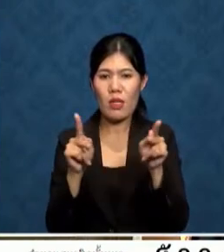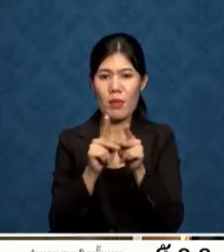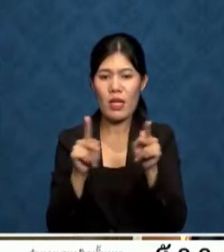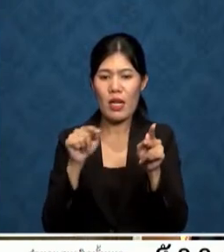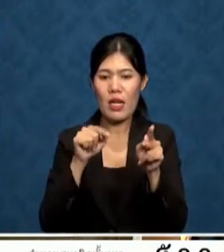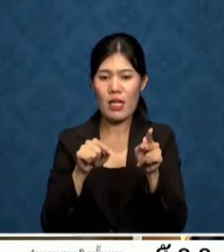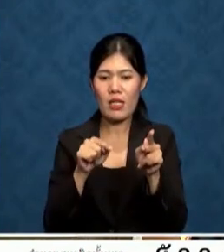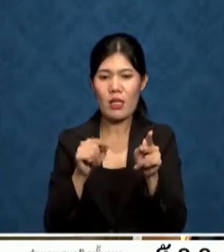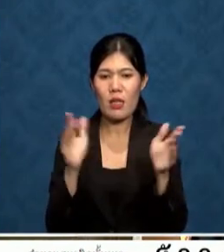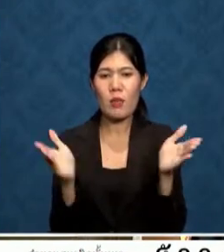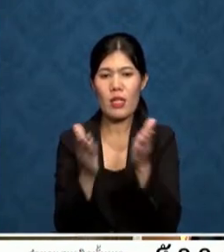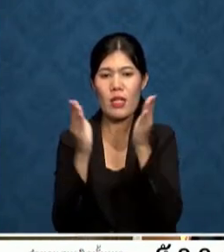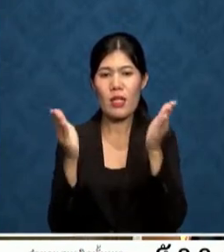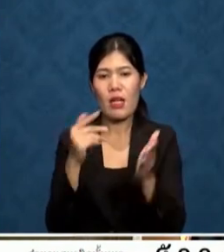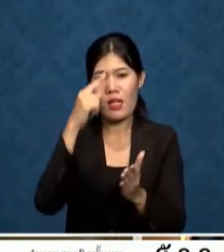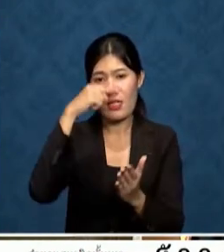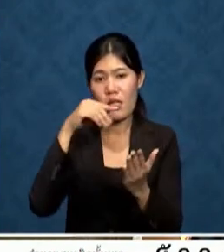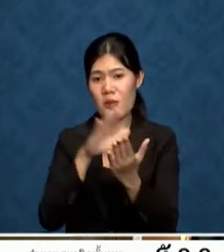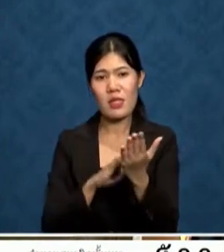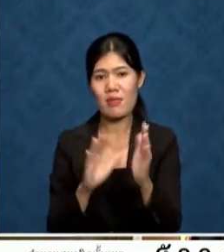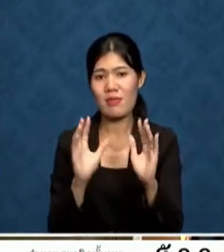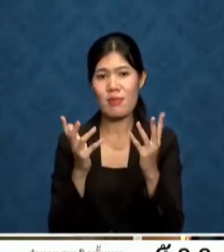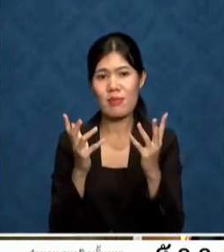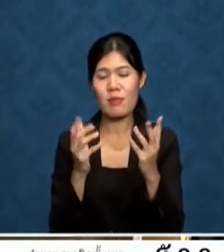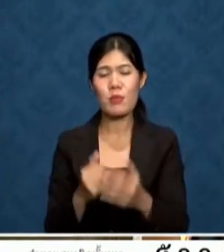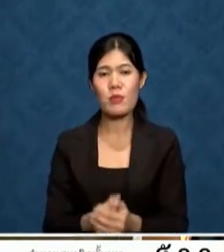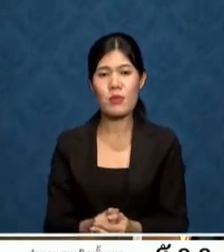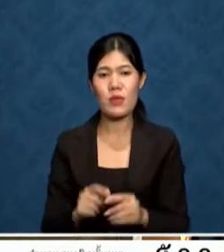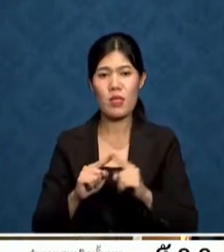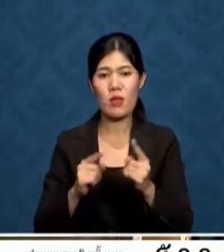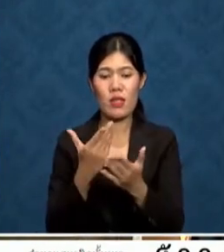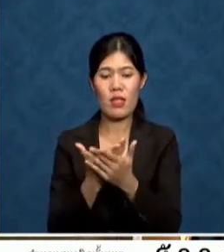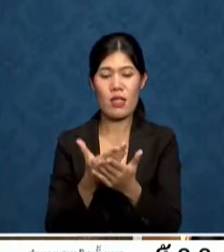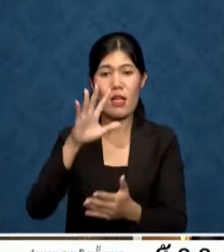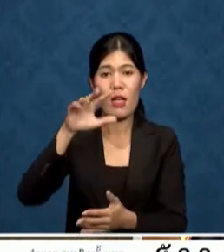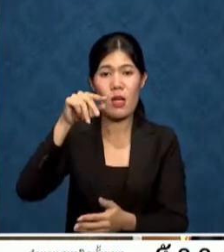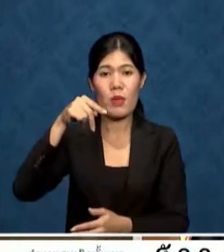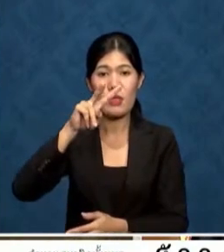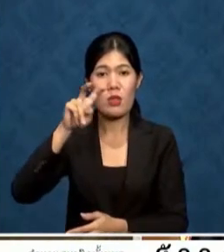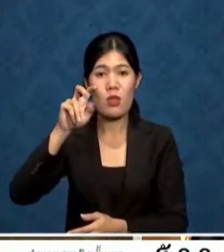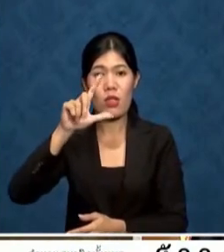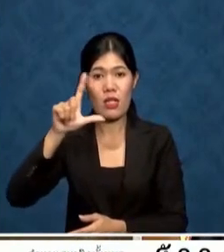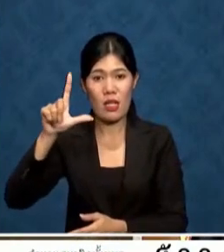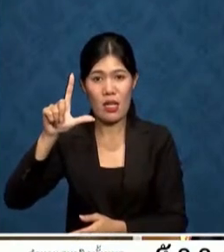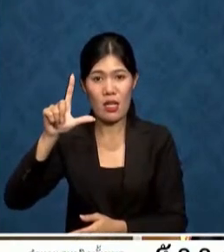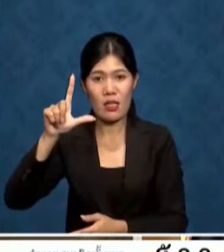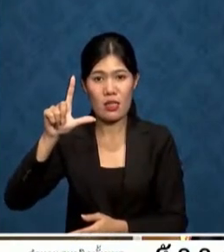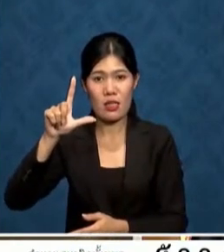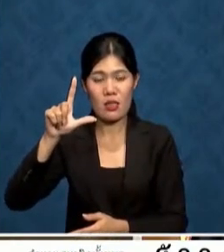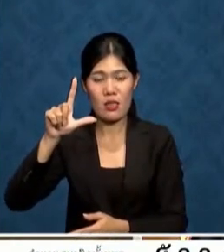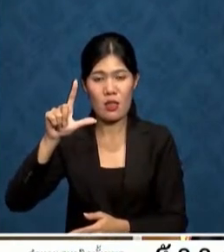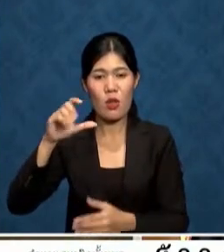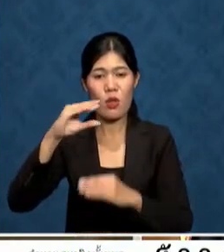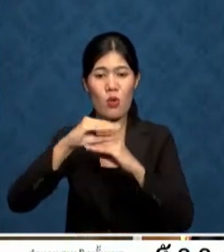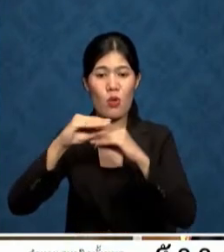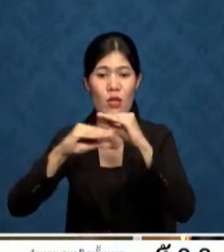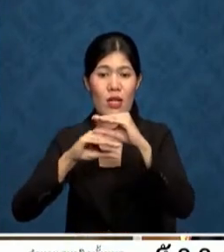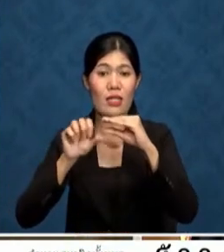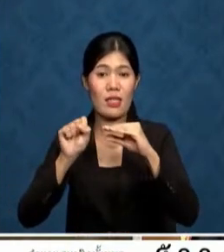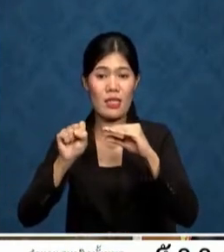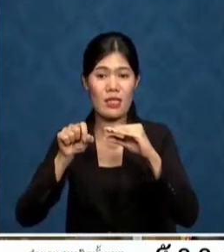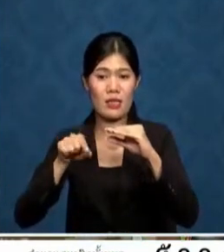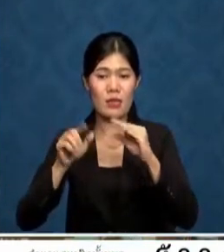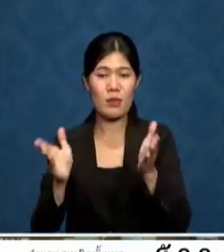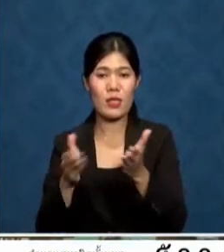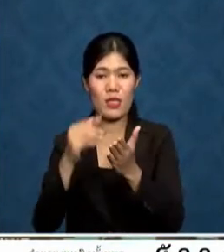Powerและถ้าเราเอา 5,200ล้านบาทของ soft Powerมากางออกนะครับผม